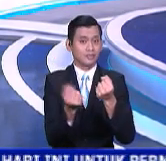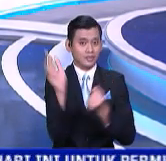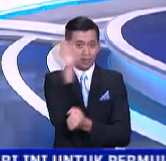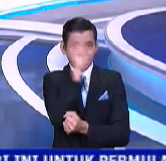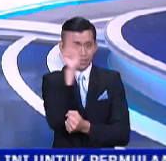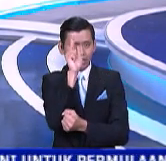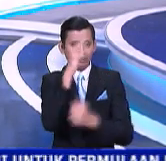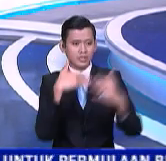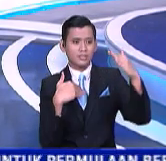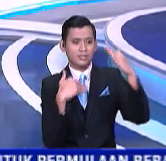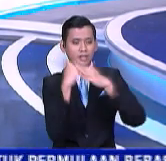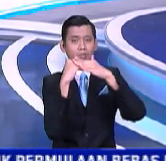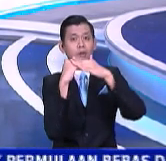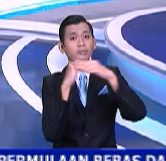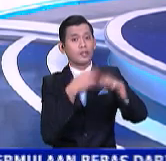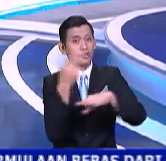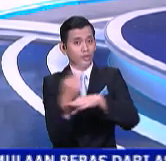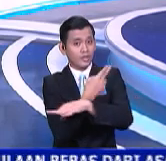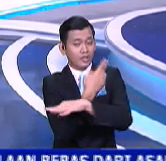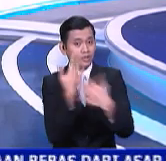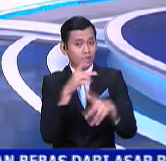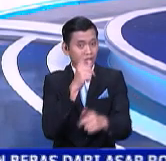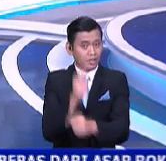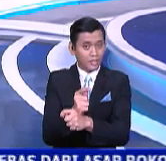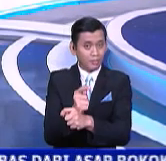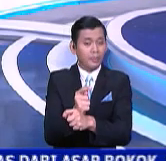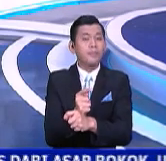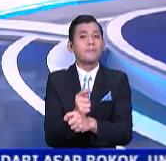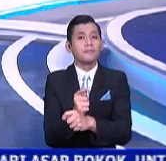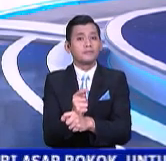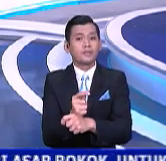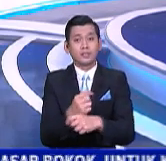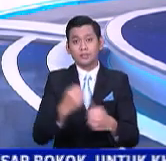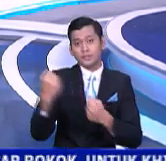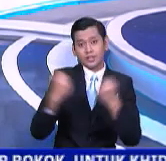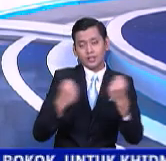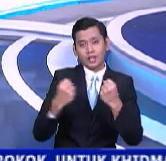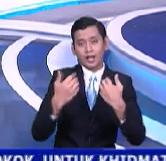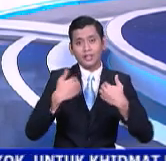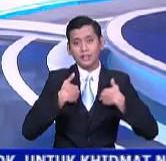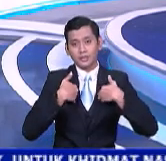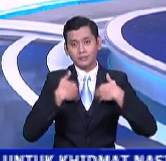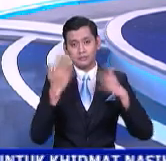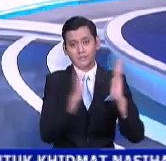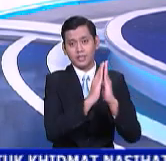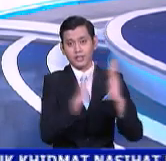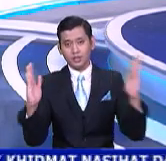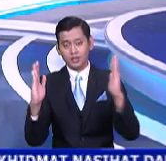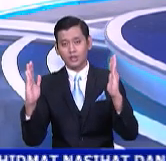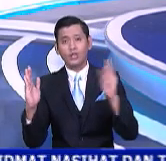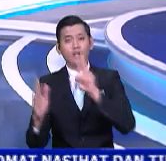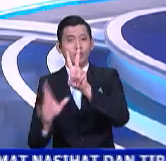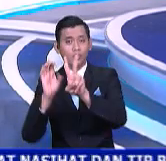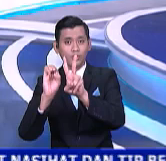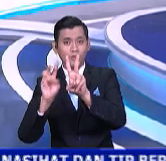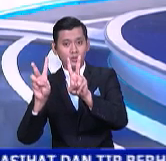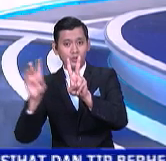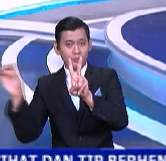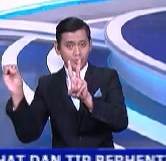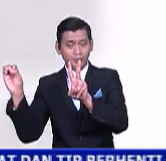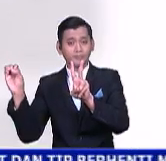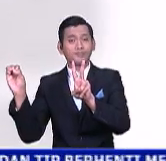mencapai usia maksimum penggunaan ditetapkan ini termasuk kendaraannya yang mendapat lanjutan pada tahun 2020